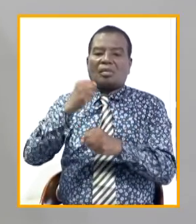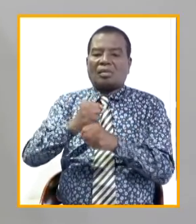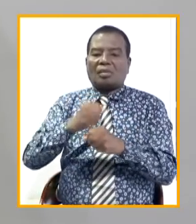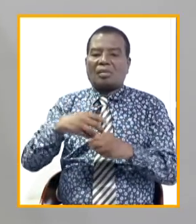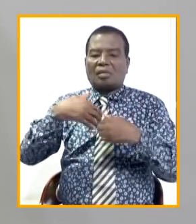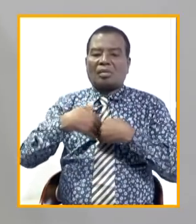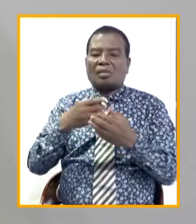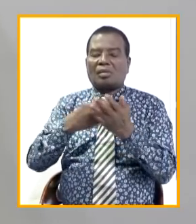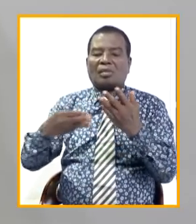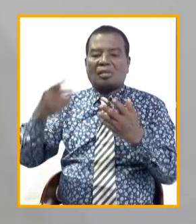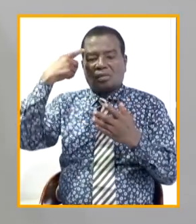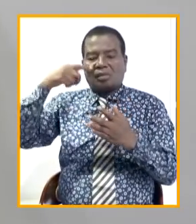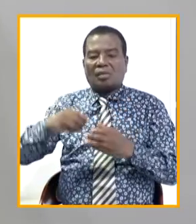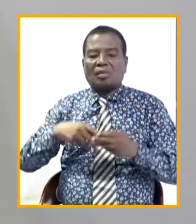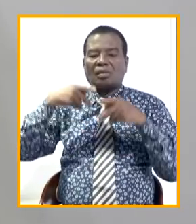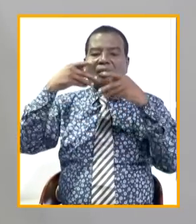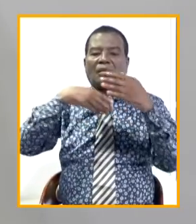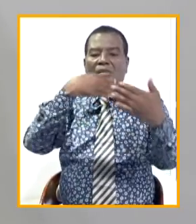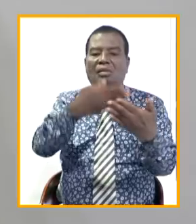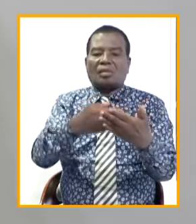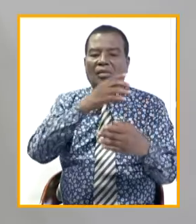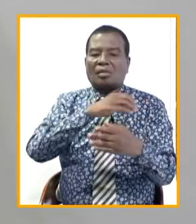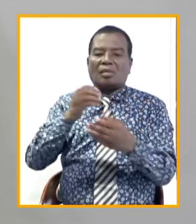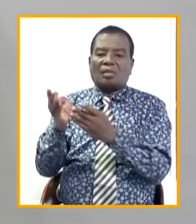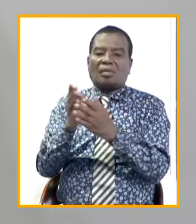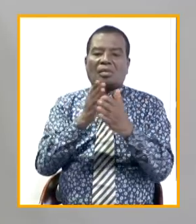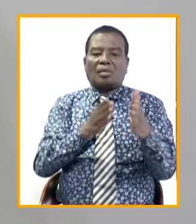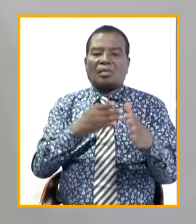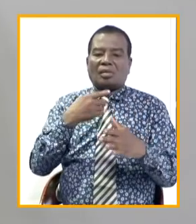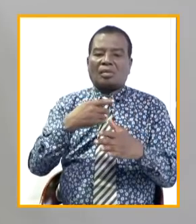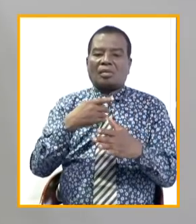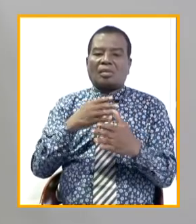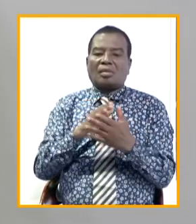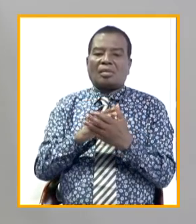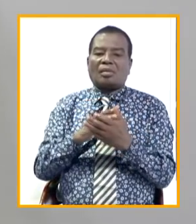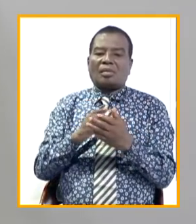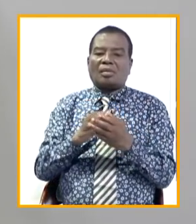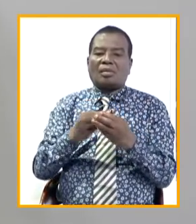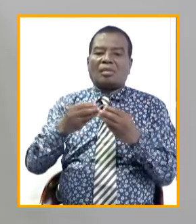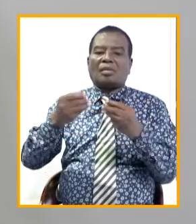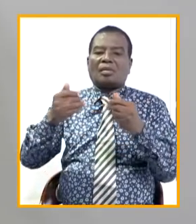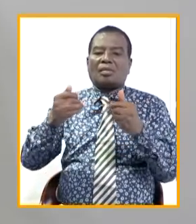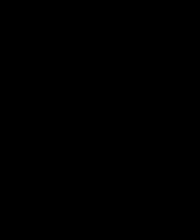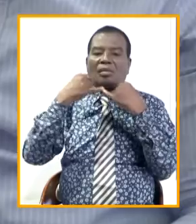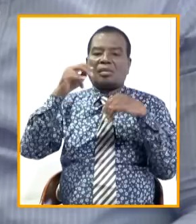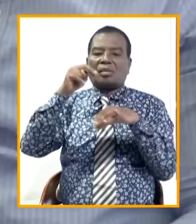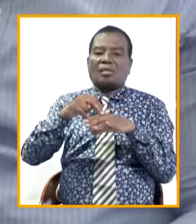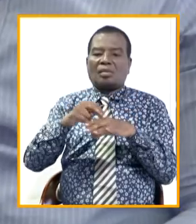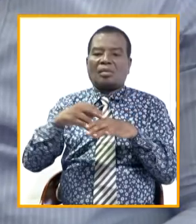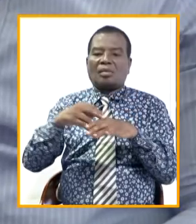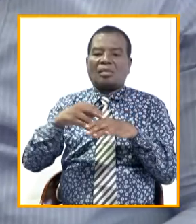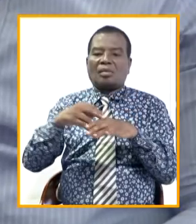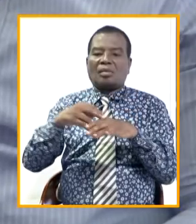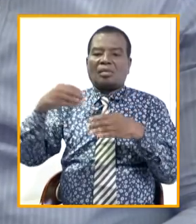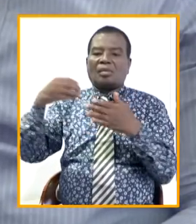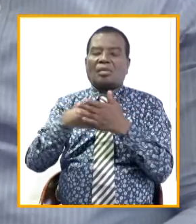doter de moyens afin de parvenir à une régulation efficace des productions d'informations numériques.